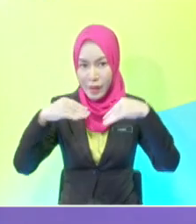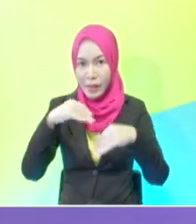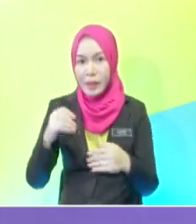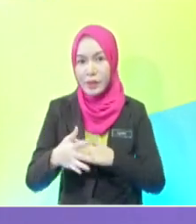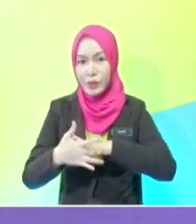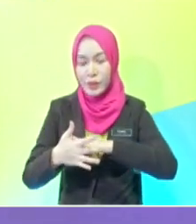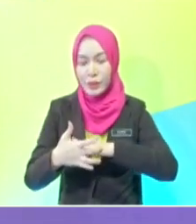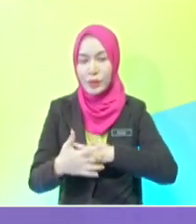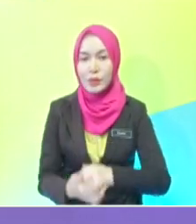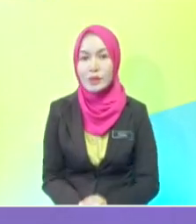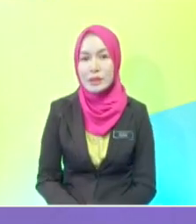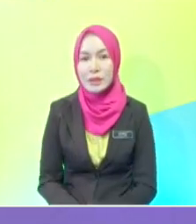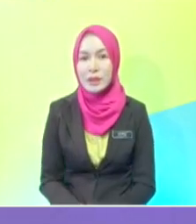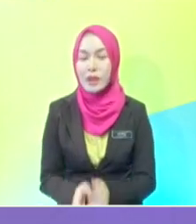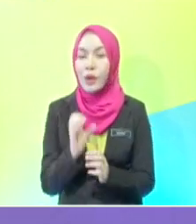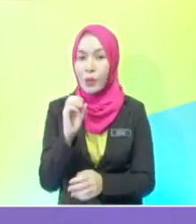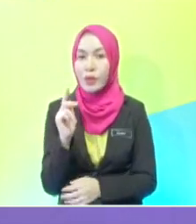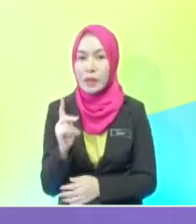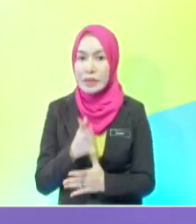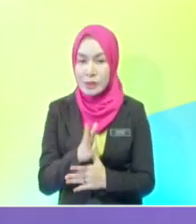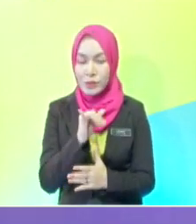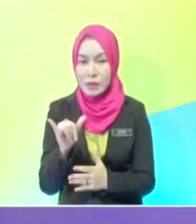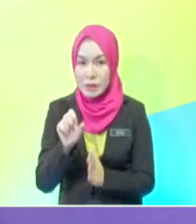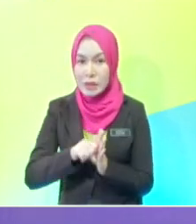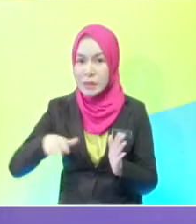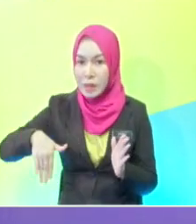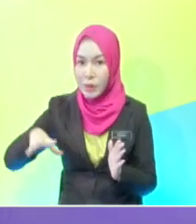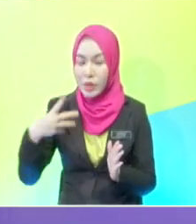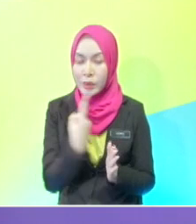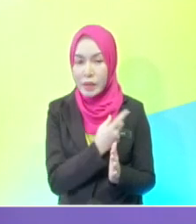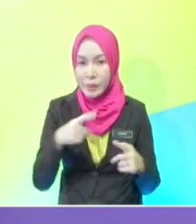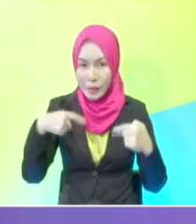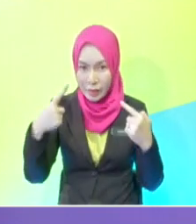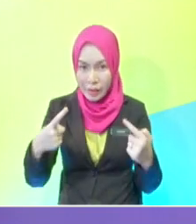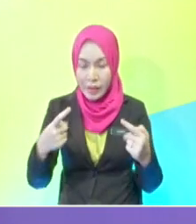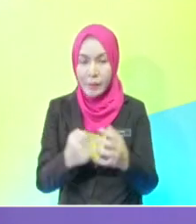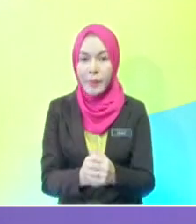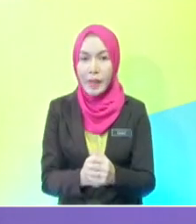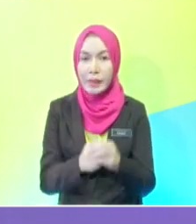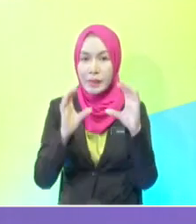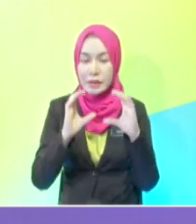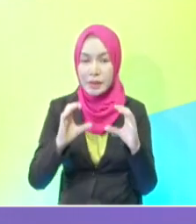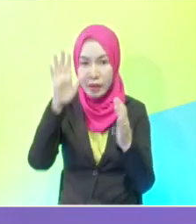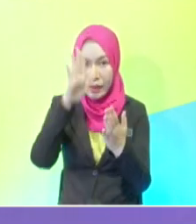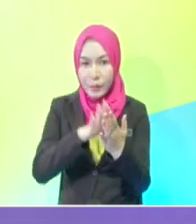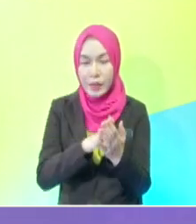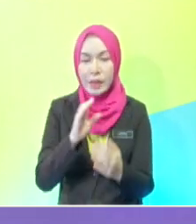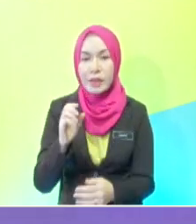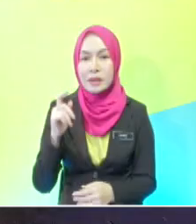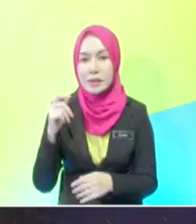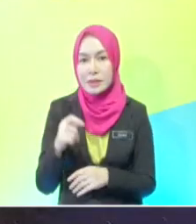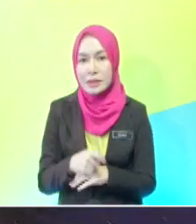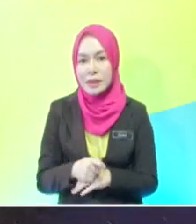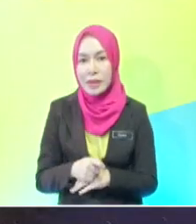seterusnya sebelum kita pergi kepada aplikasi bioteknologi cek guna